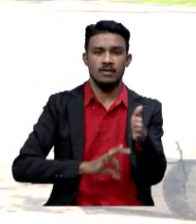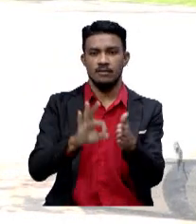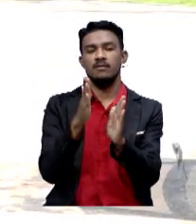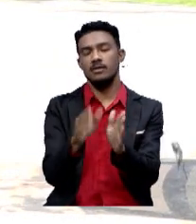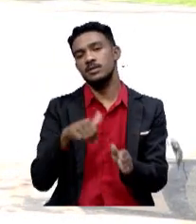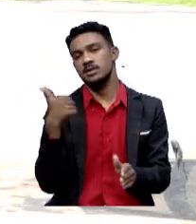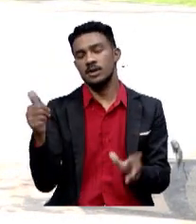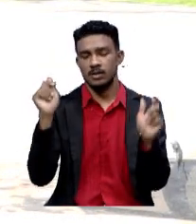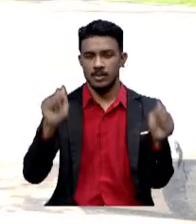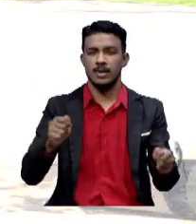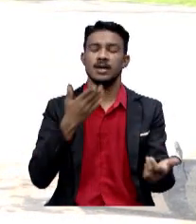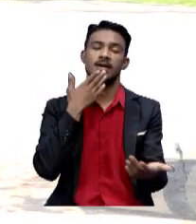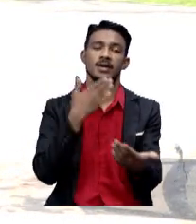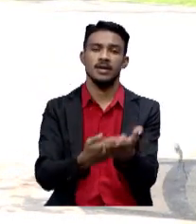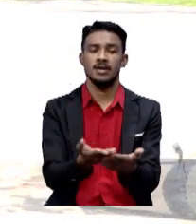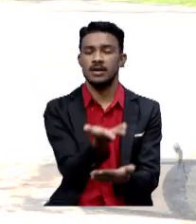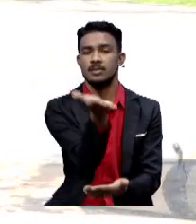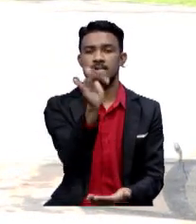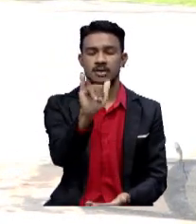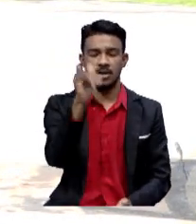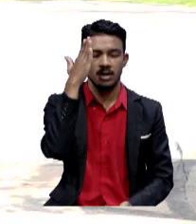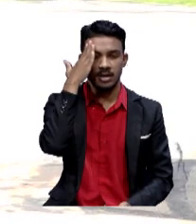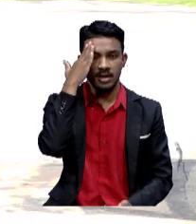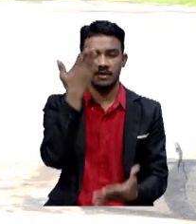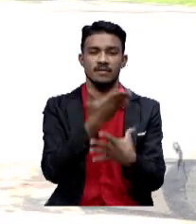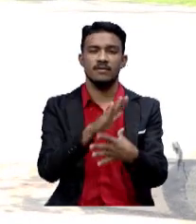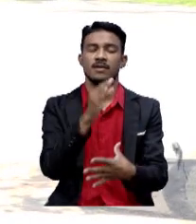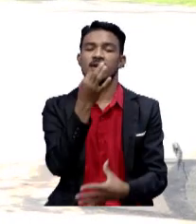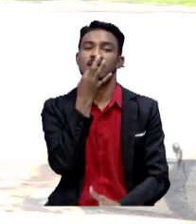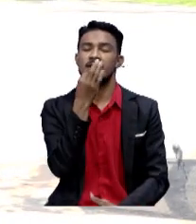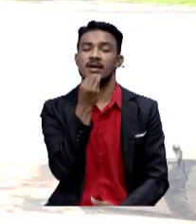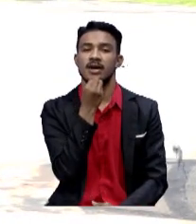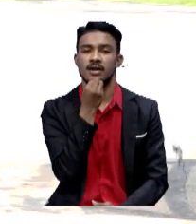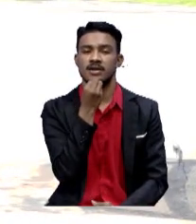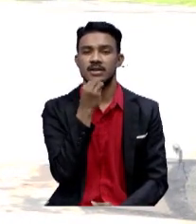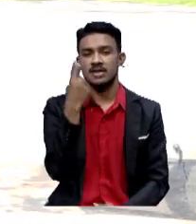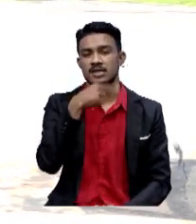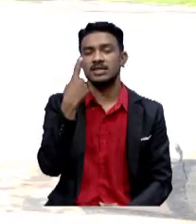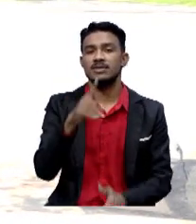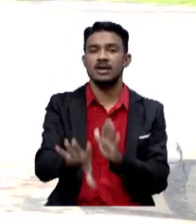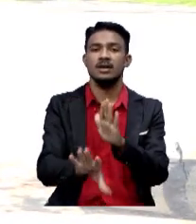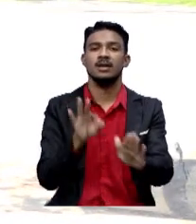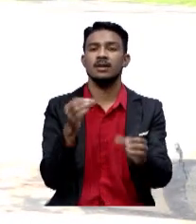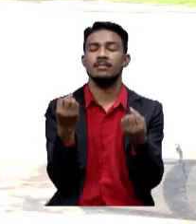liu efektivu liu ini tepot sirne hetene sesta basik ne semak fo semak hetan barak liu ne